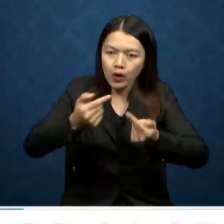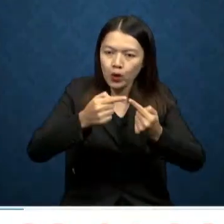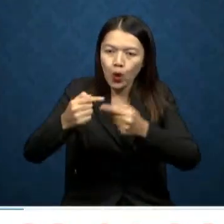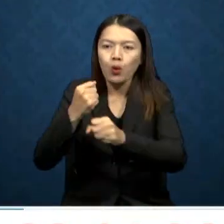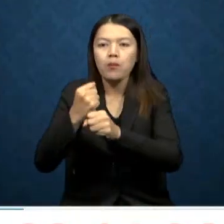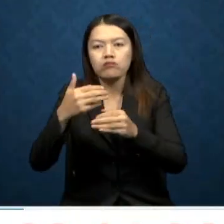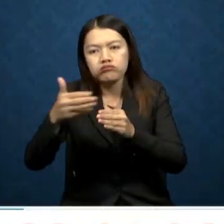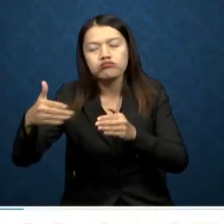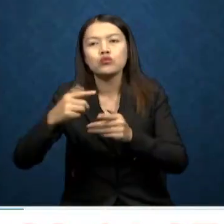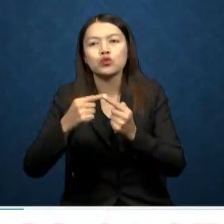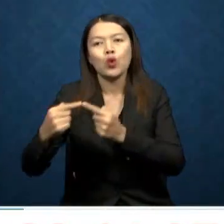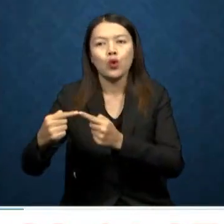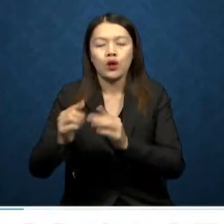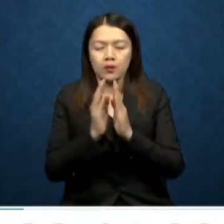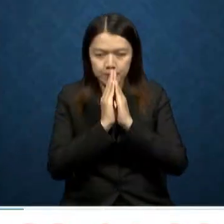การต่อไปขอบคุณครับ